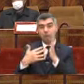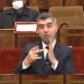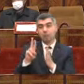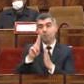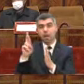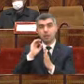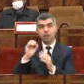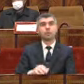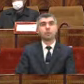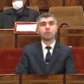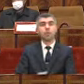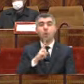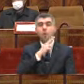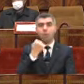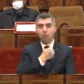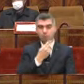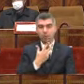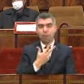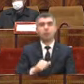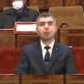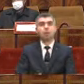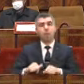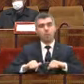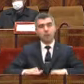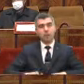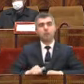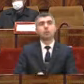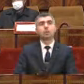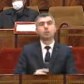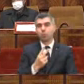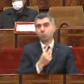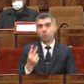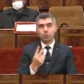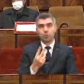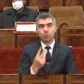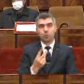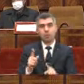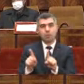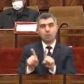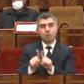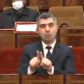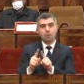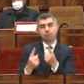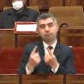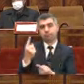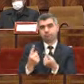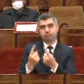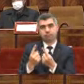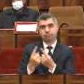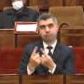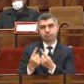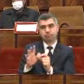السامي الحكومة ديالكم سيد الوزير والوزارة ديالكم كانت قاصرة في التسجيل ديالو سيد